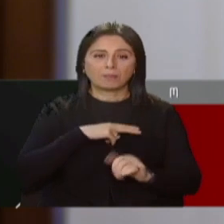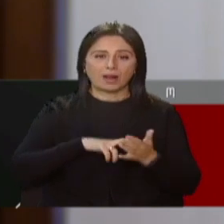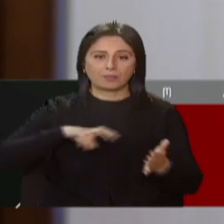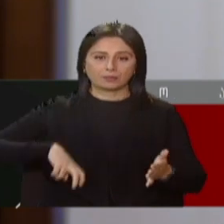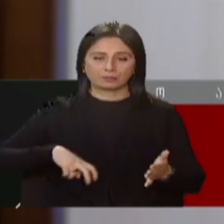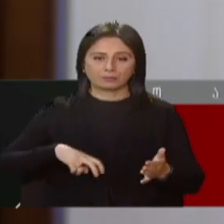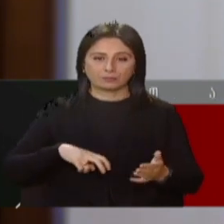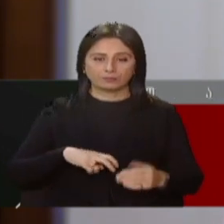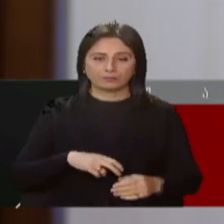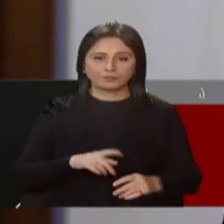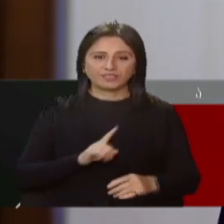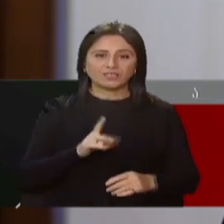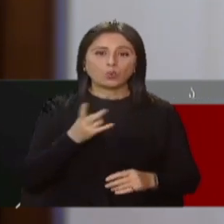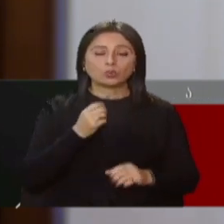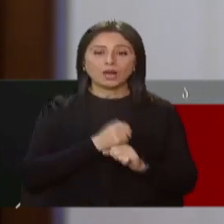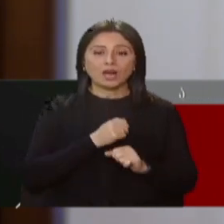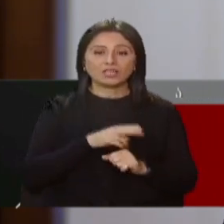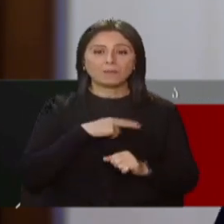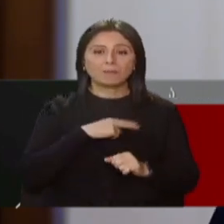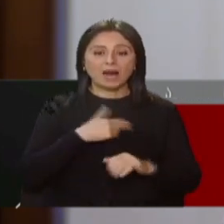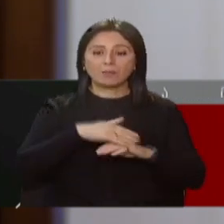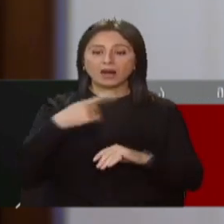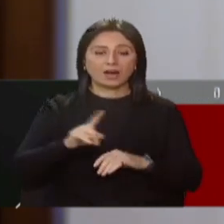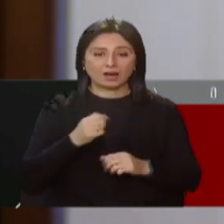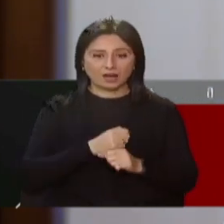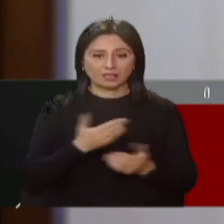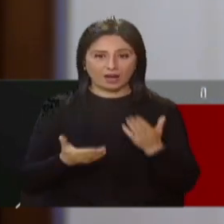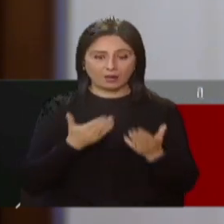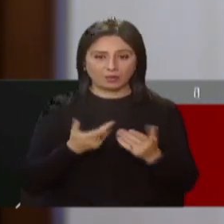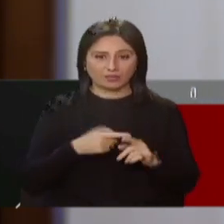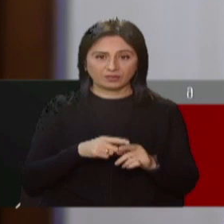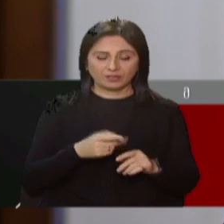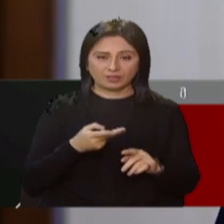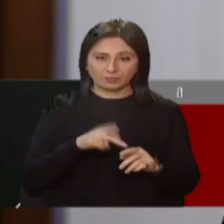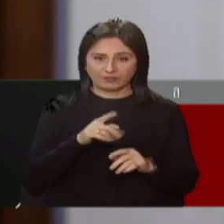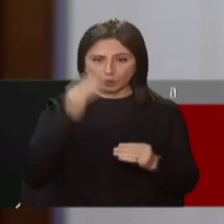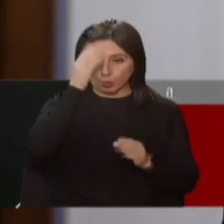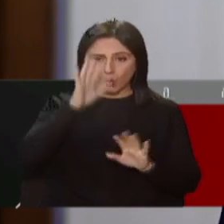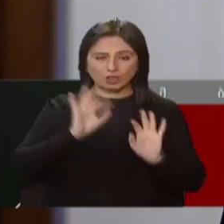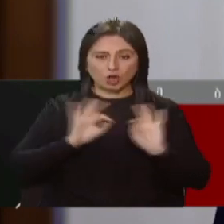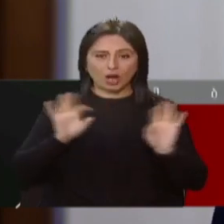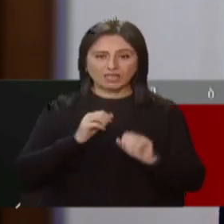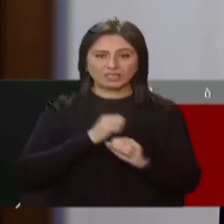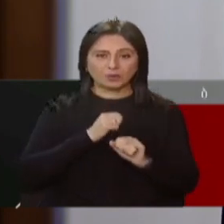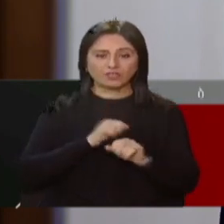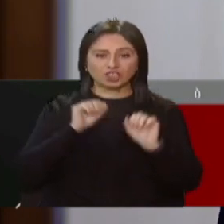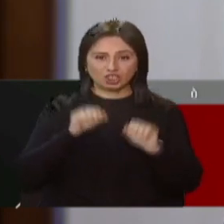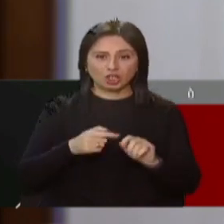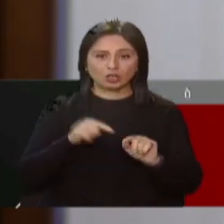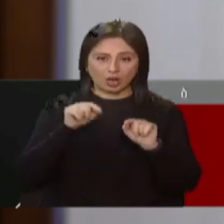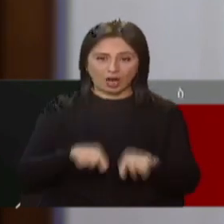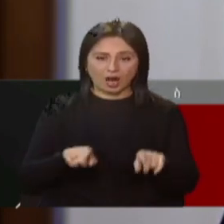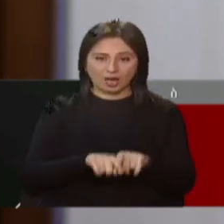და რა უნდა ქნას პარლამენტს გარეთ, არ ვიცი, ალბათ ახლა იმ უაზრო განცხადებების კეთება შეეძლოა კაც